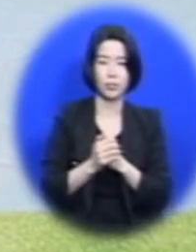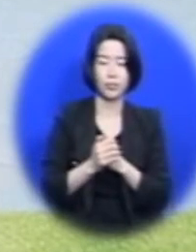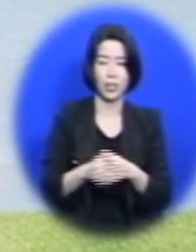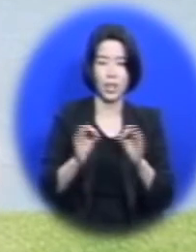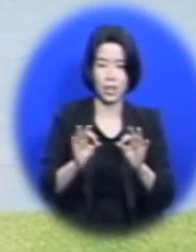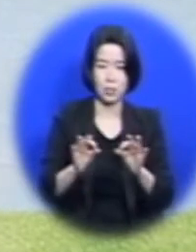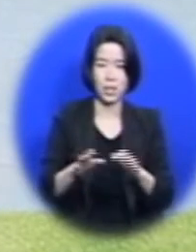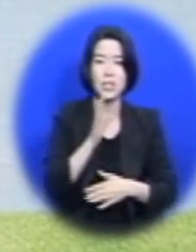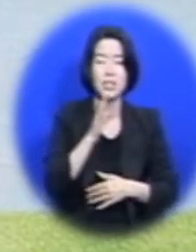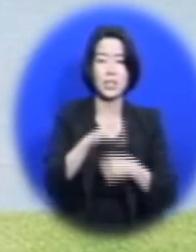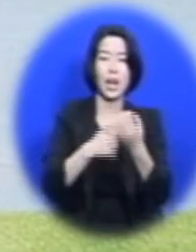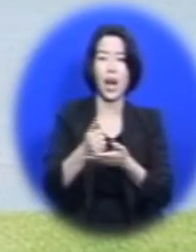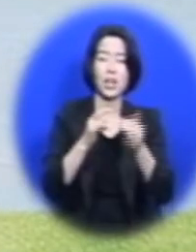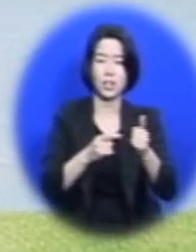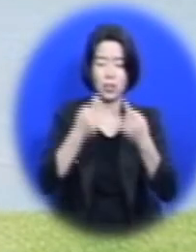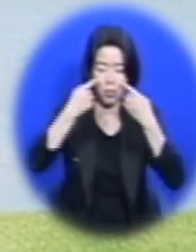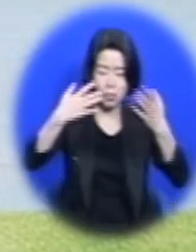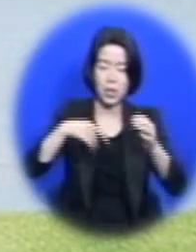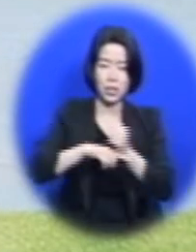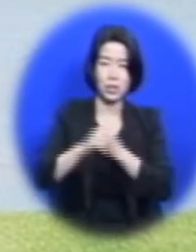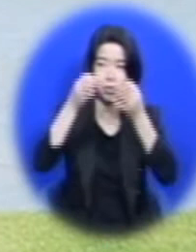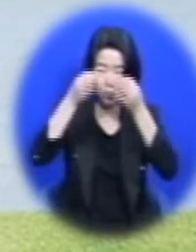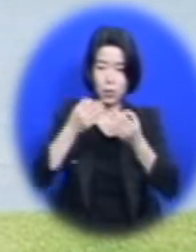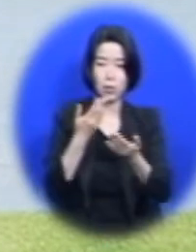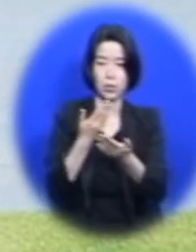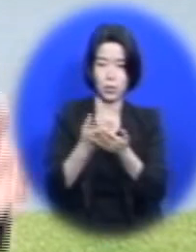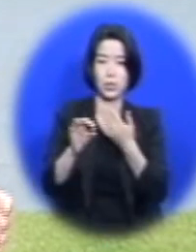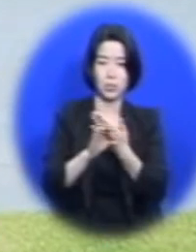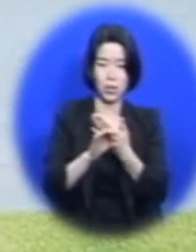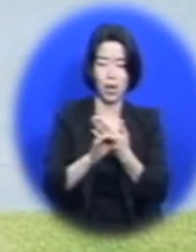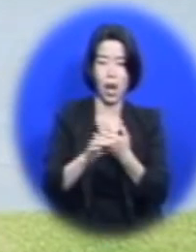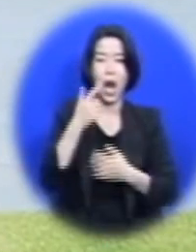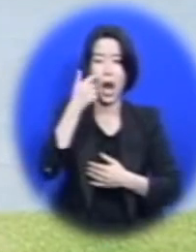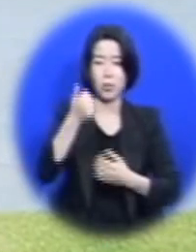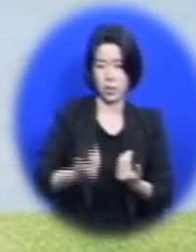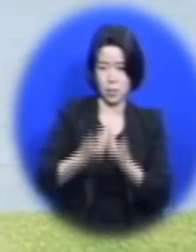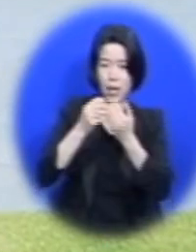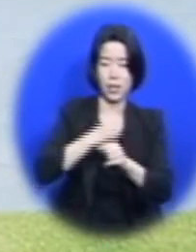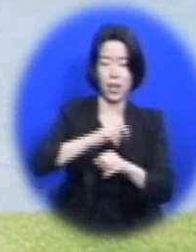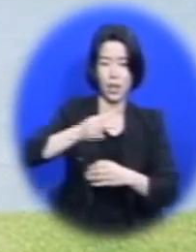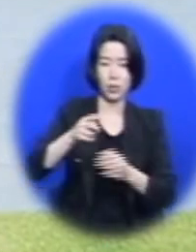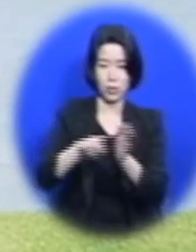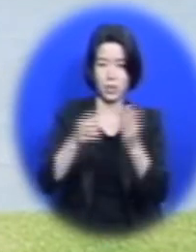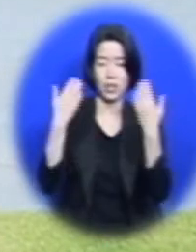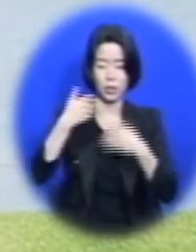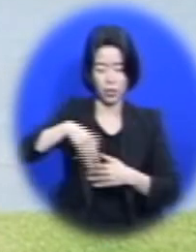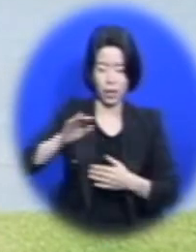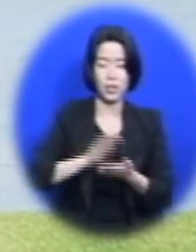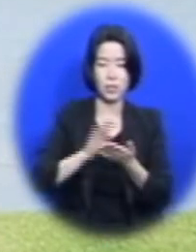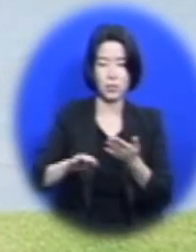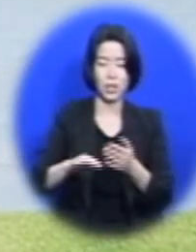이번에 진짜 하나님께서 분명하게 뜻을 보여주시면 제가 아버지가 반대하더라도 제가 신학교를 가겠습니다.